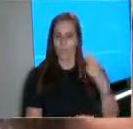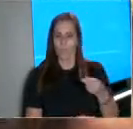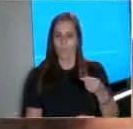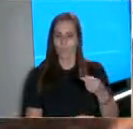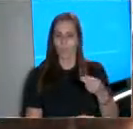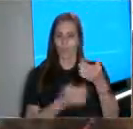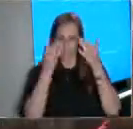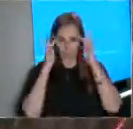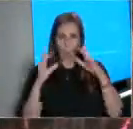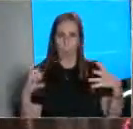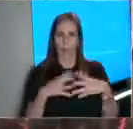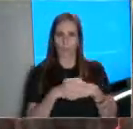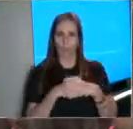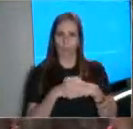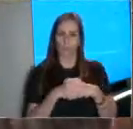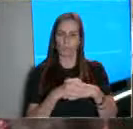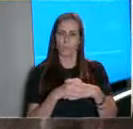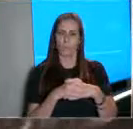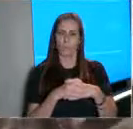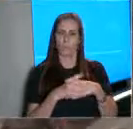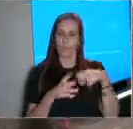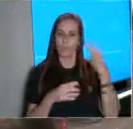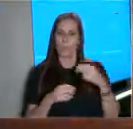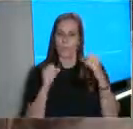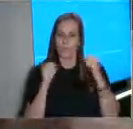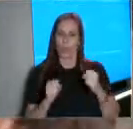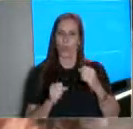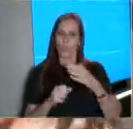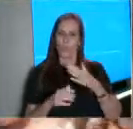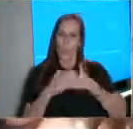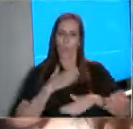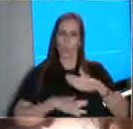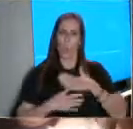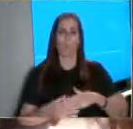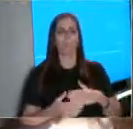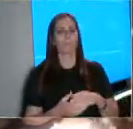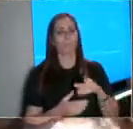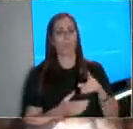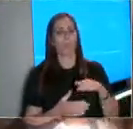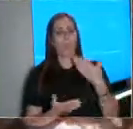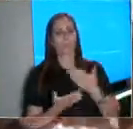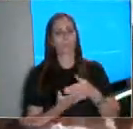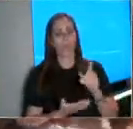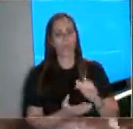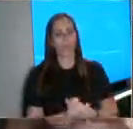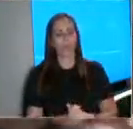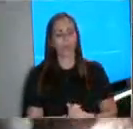שיהיה, ידאגו לאחדות. שיהיה ביטחון, שיהיה רגוע. אוקיי.